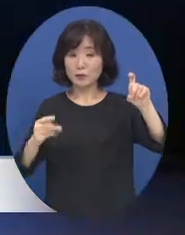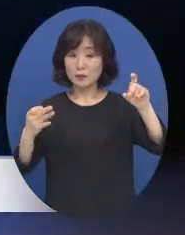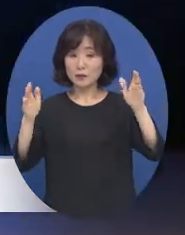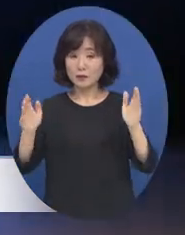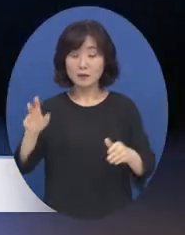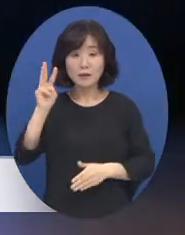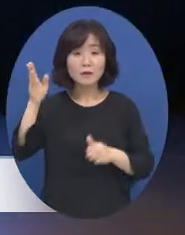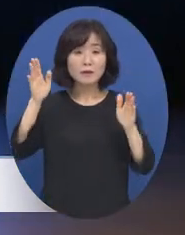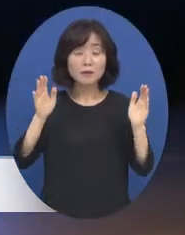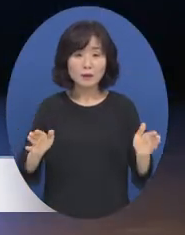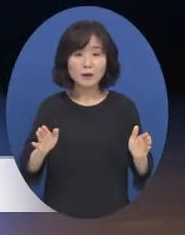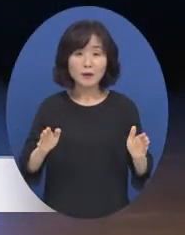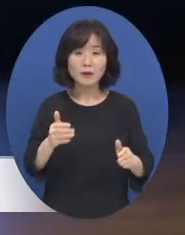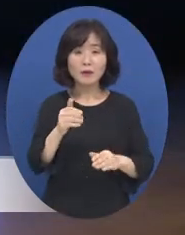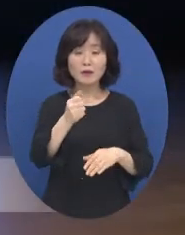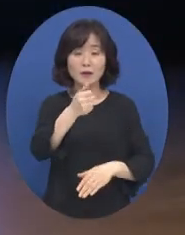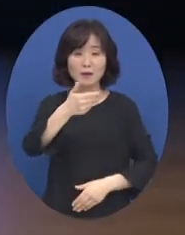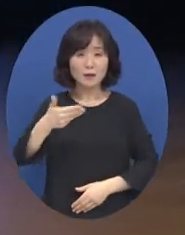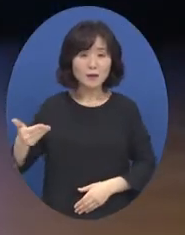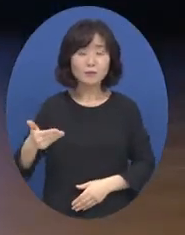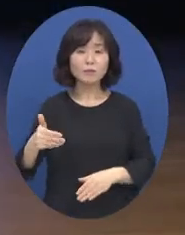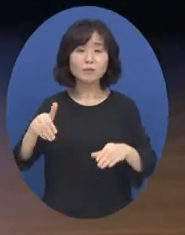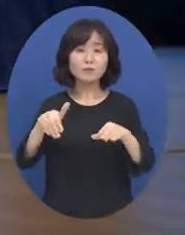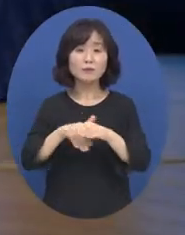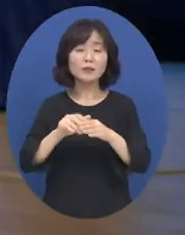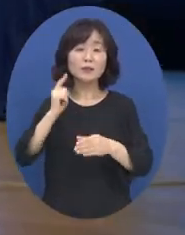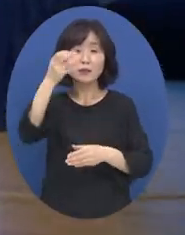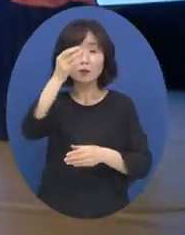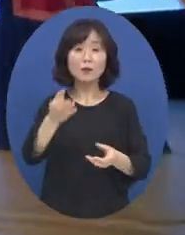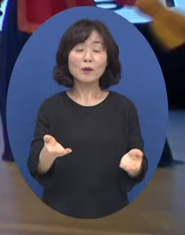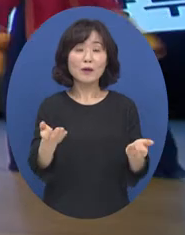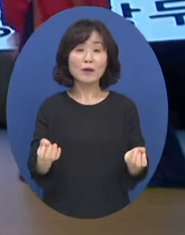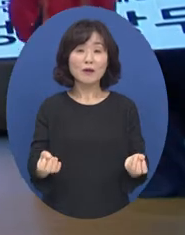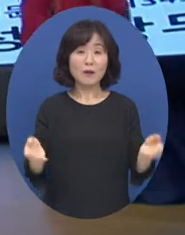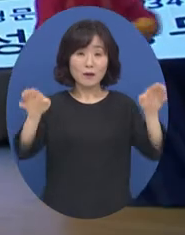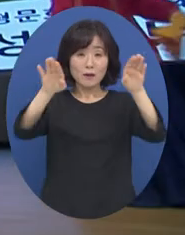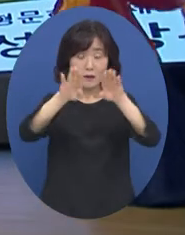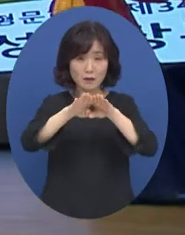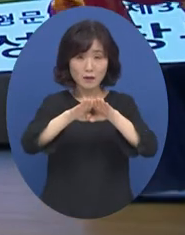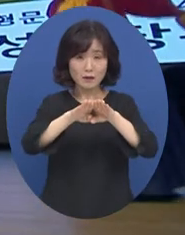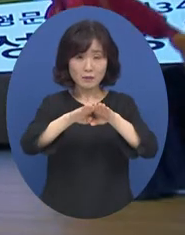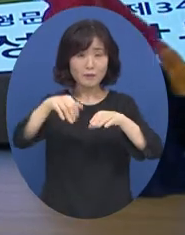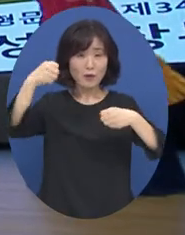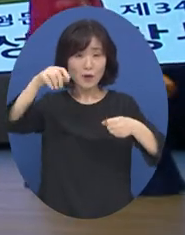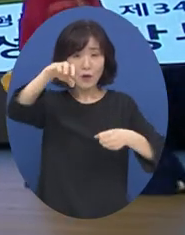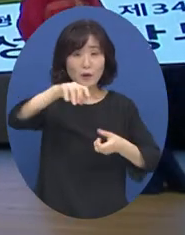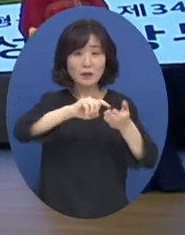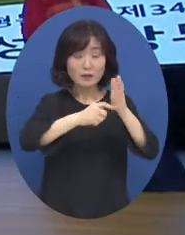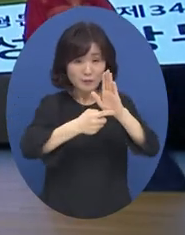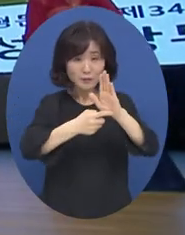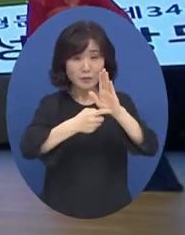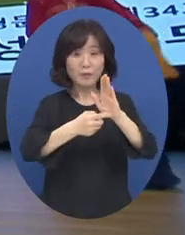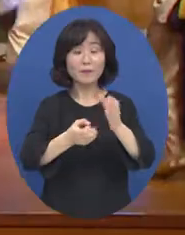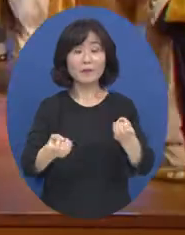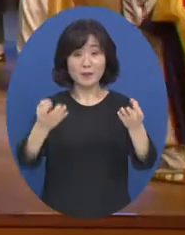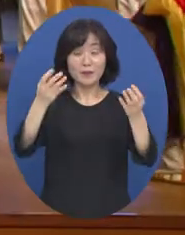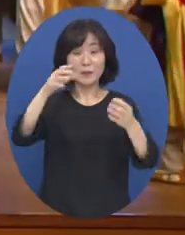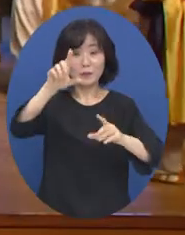14일까지 사흘 동안 하남문화예술회관 대극장에서 연2021 경기도 인간문화재 대축제